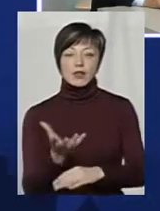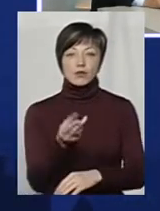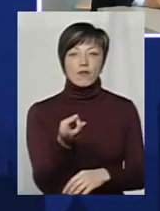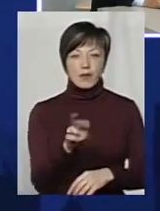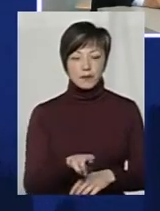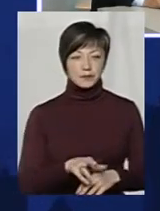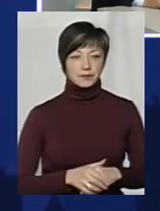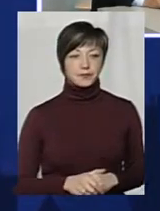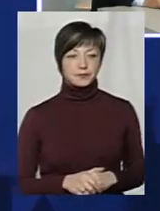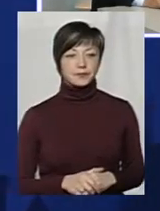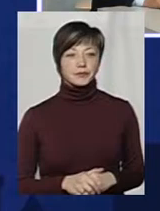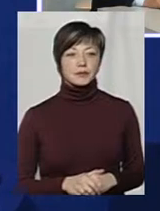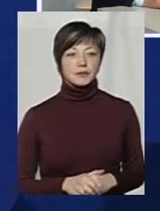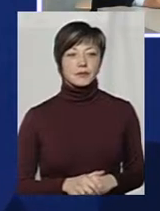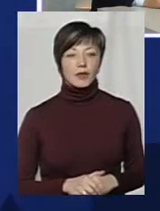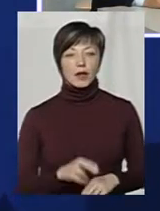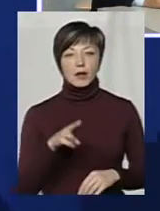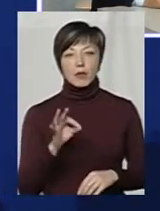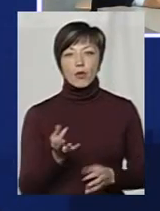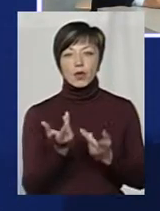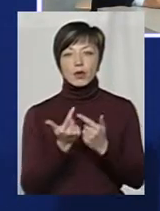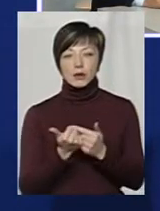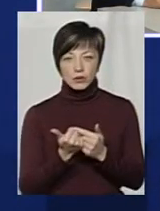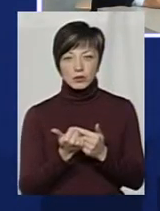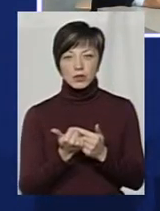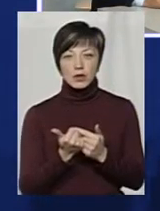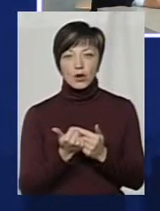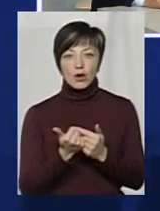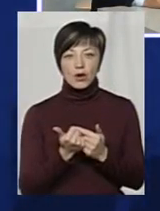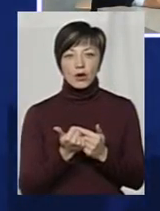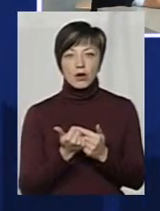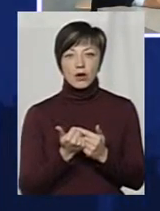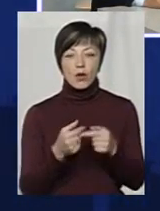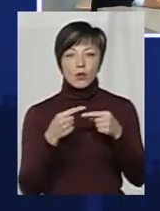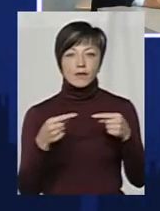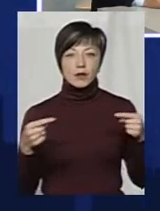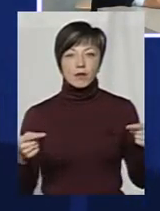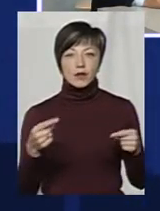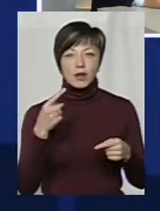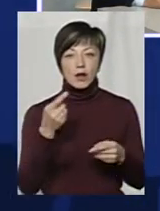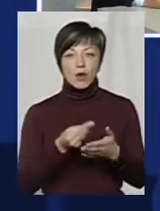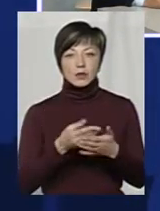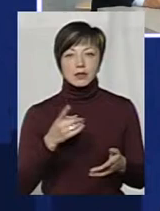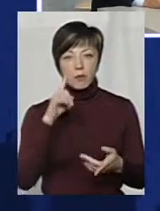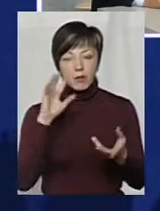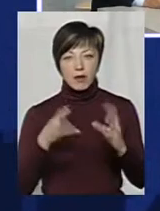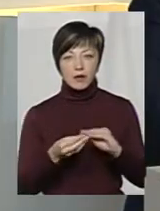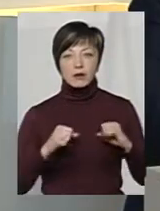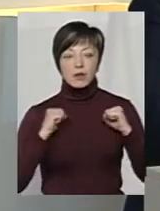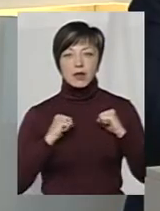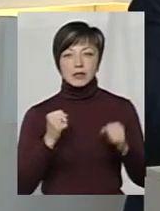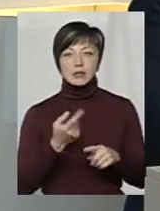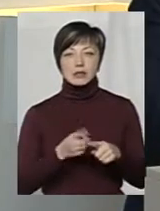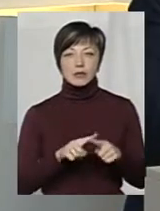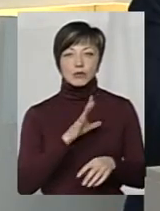фінансування. Там по кількості йде уніфікована оцінка балів, тобто намагається це бути